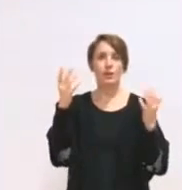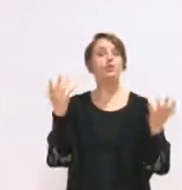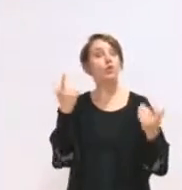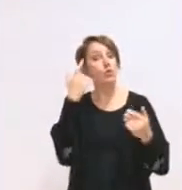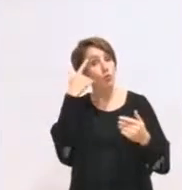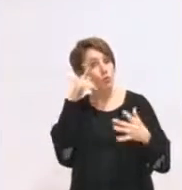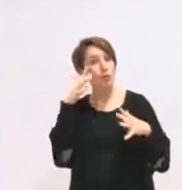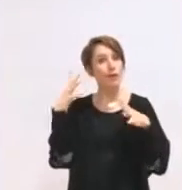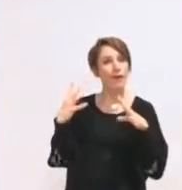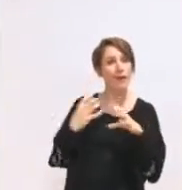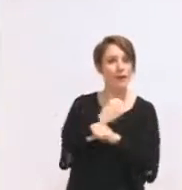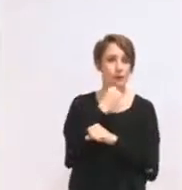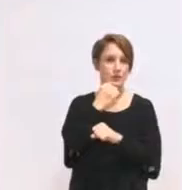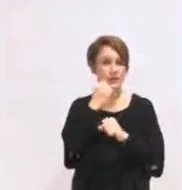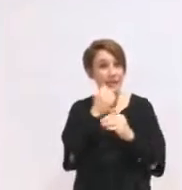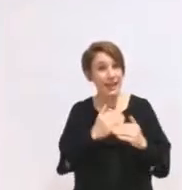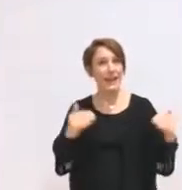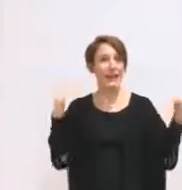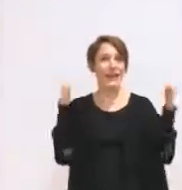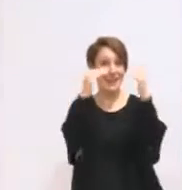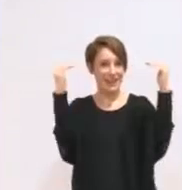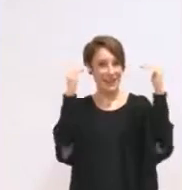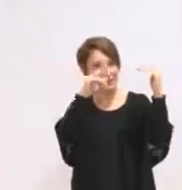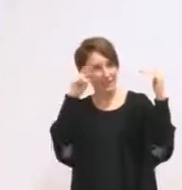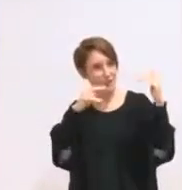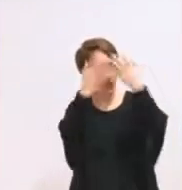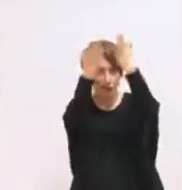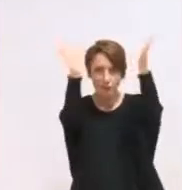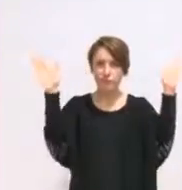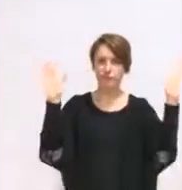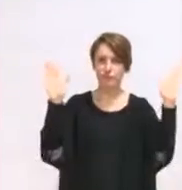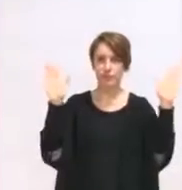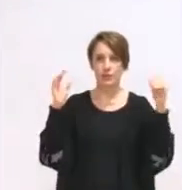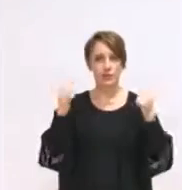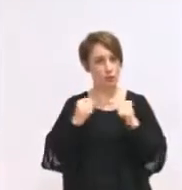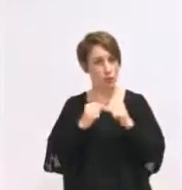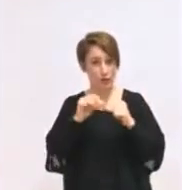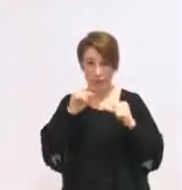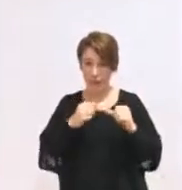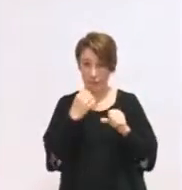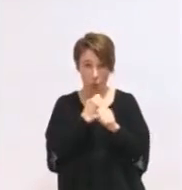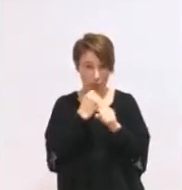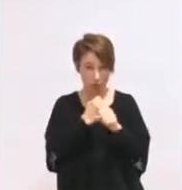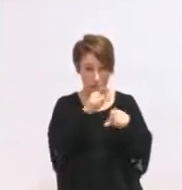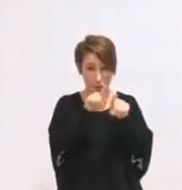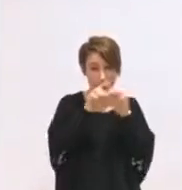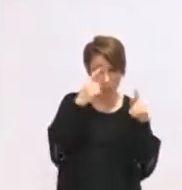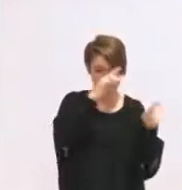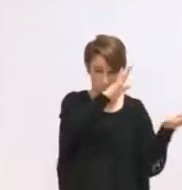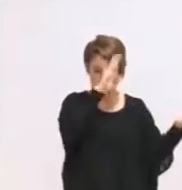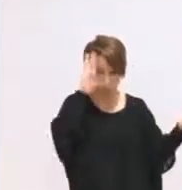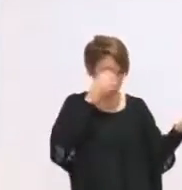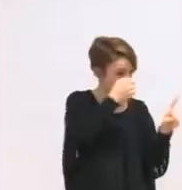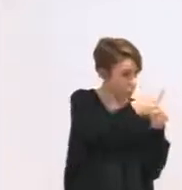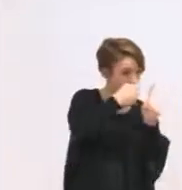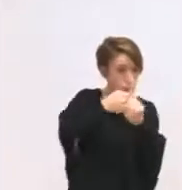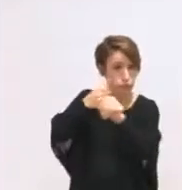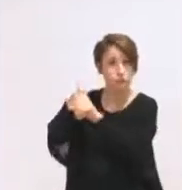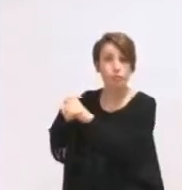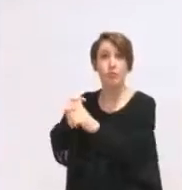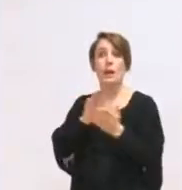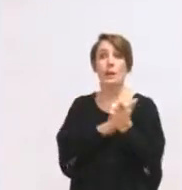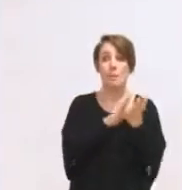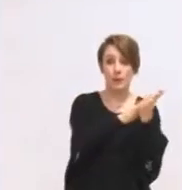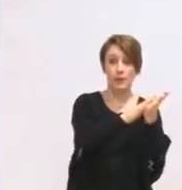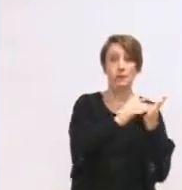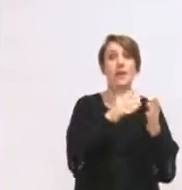l'égalité au sens le plus large, en tant que collectivité, il faut réussir à travailler sur tous les fronts, les primes, les régimes indemnitaires, les jurys